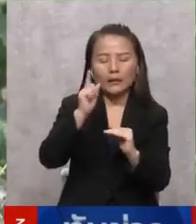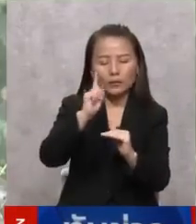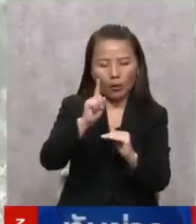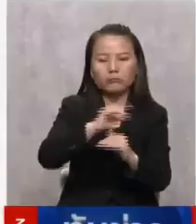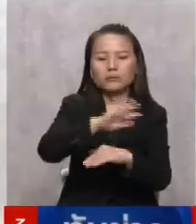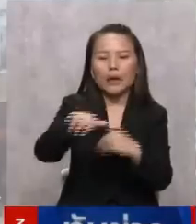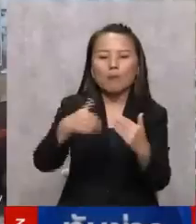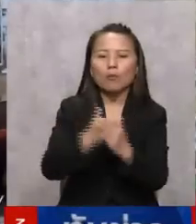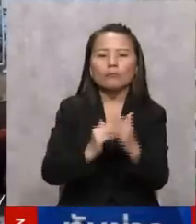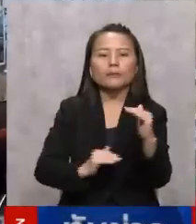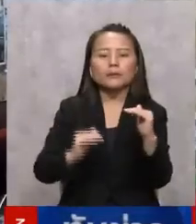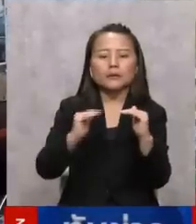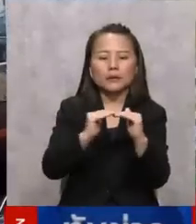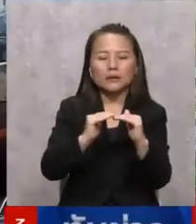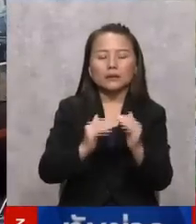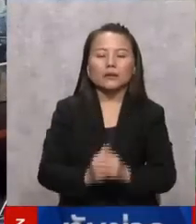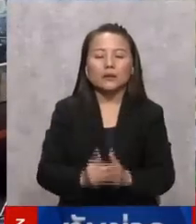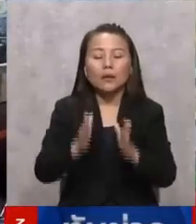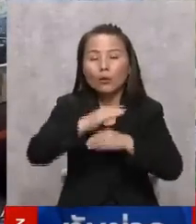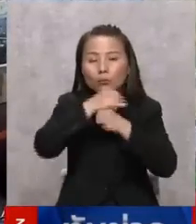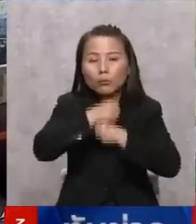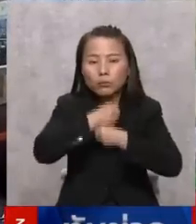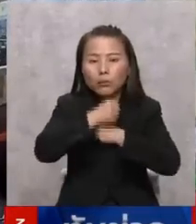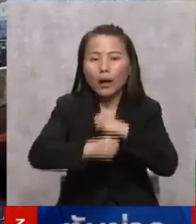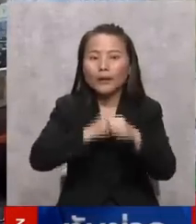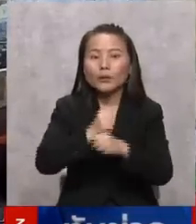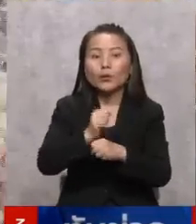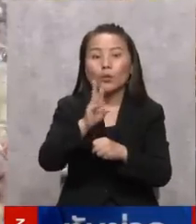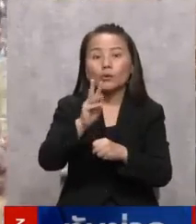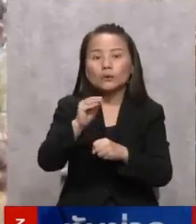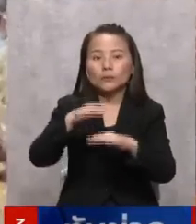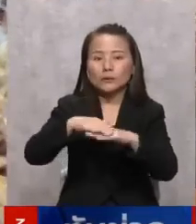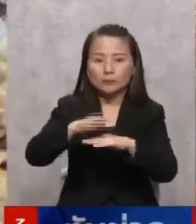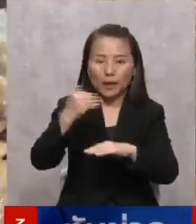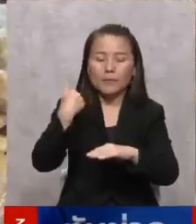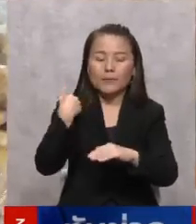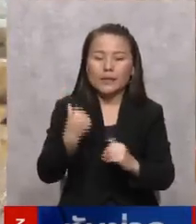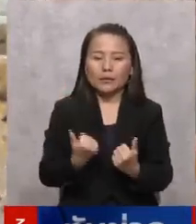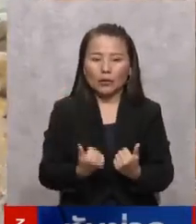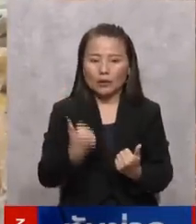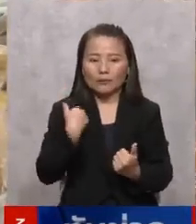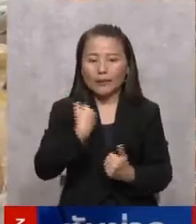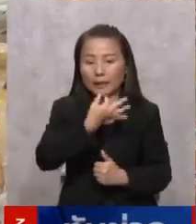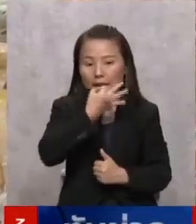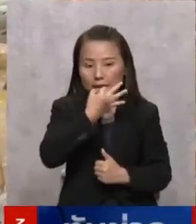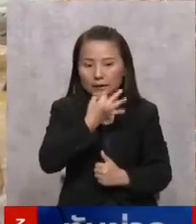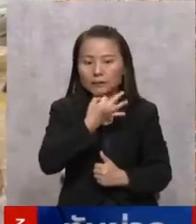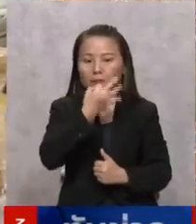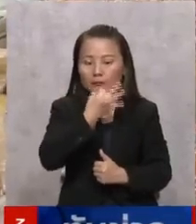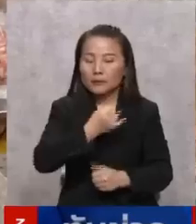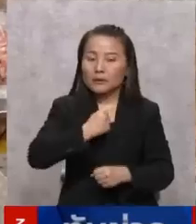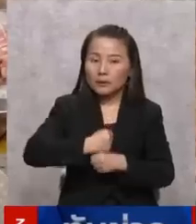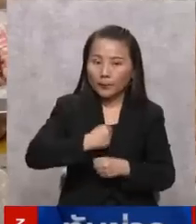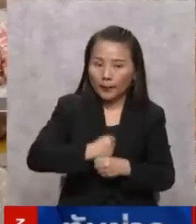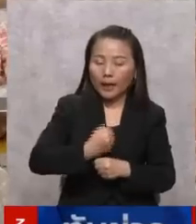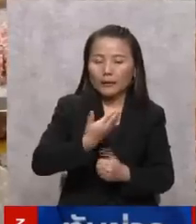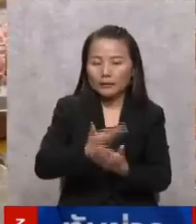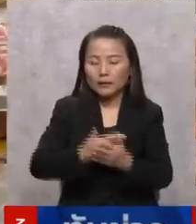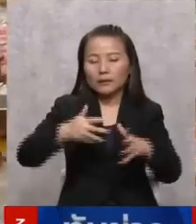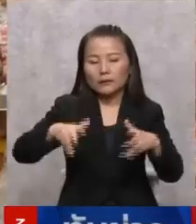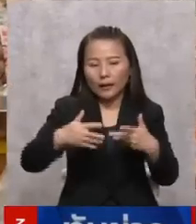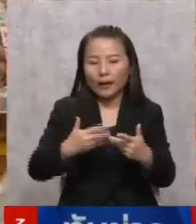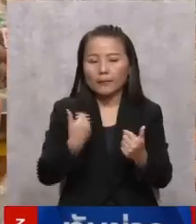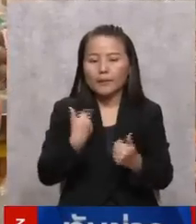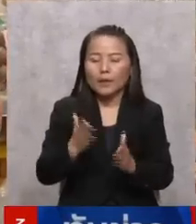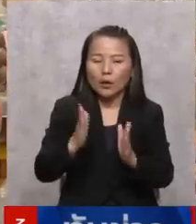ทั้งหมดอ่ะ ไม่ต่างจากผู้สูงอายุที่อายุ60ปีขึ้นไปซึ่งปัจจุบันยังประกอบอาชีพหาเลี้ยงตัวเองโดยเฉพาะกลุ่ม